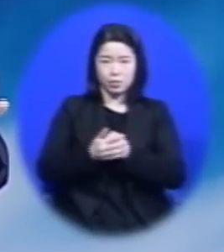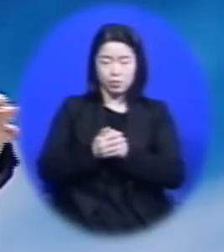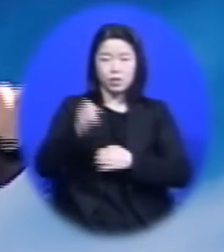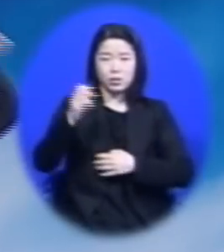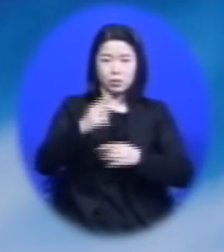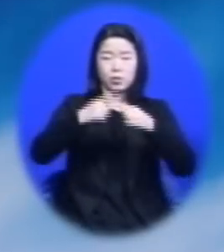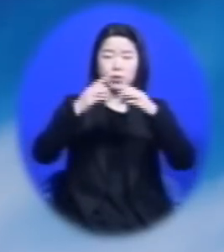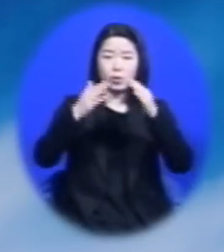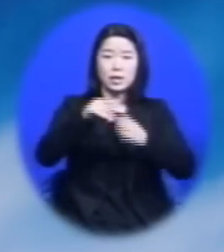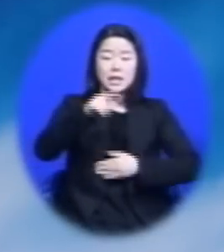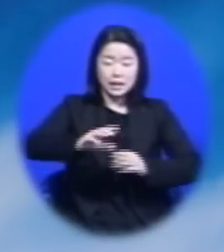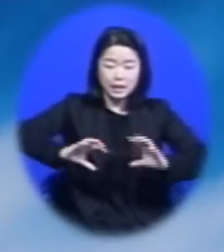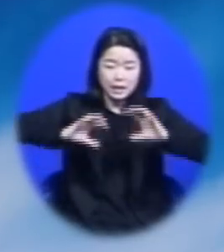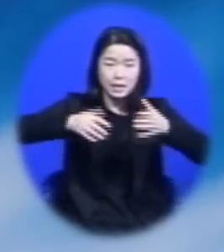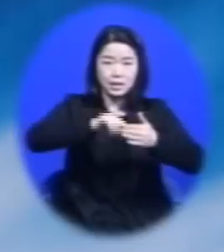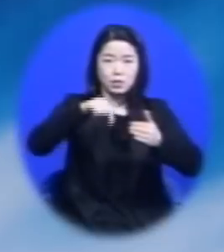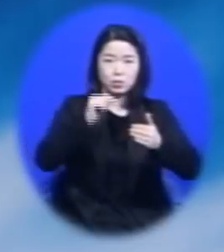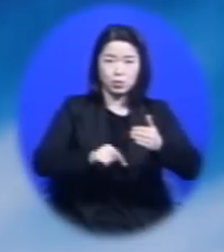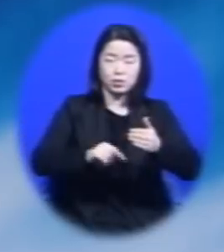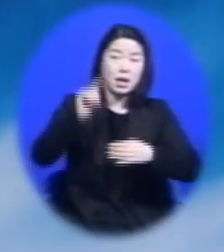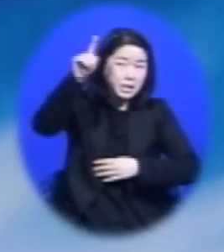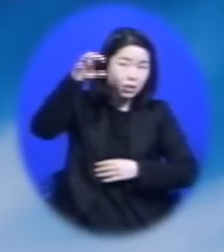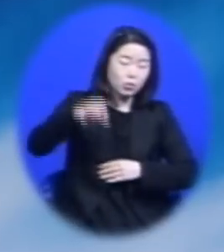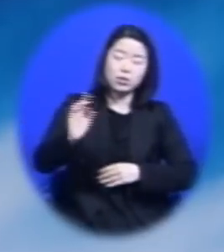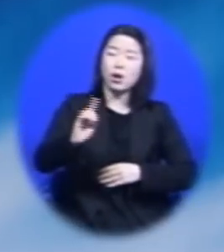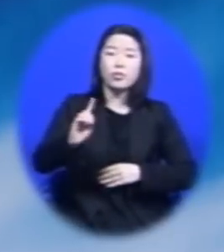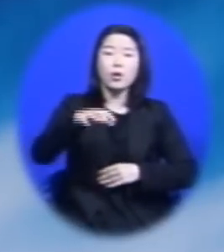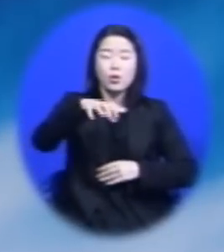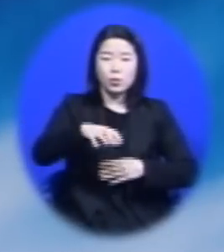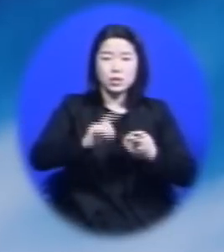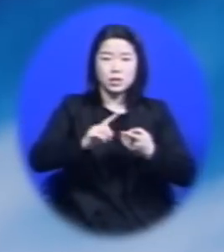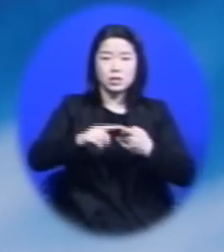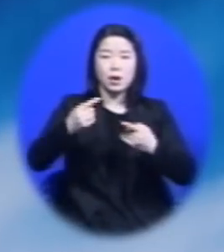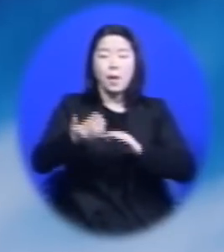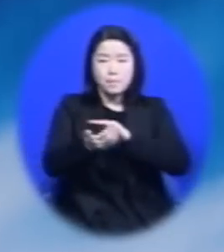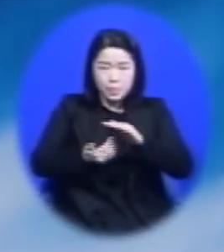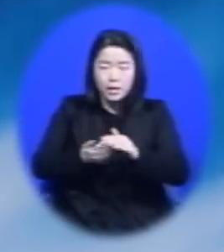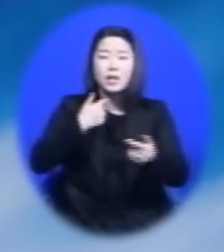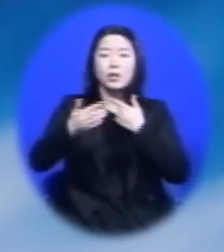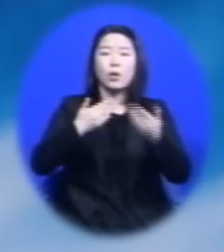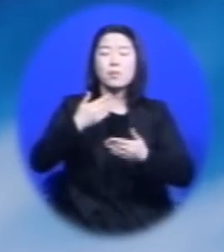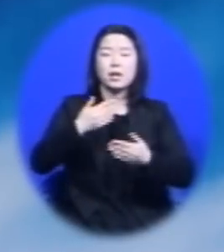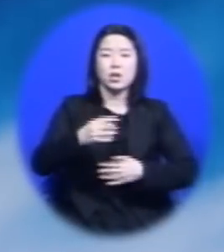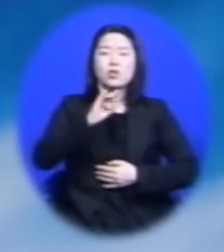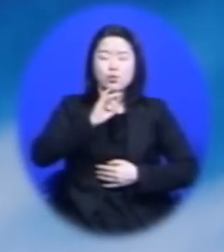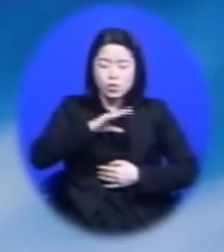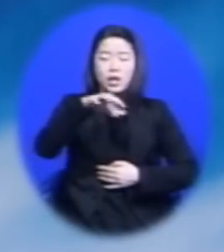교회는이 세상에서 우리가 천국이 어떤 곳인지를 경험해 볼 수 있는 유일한